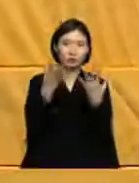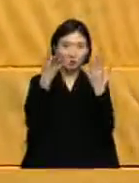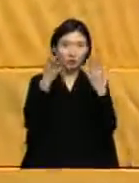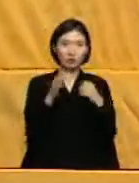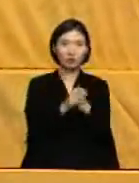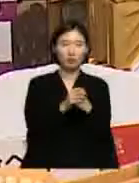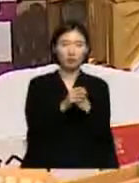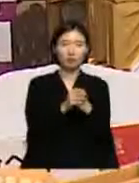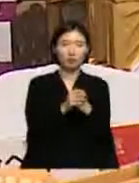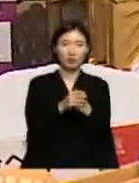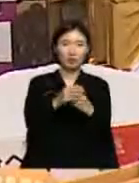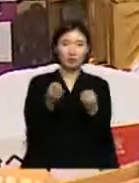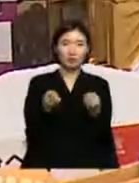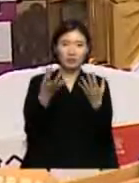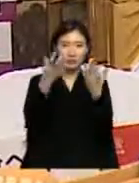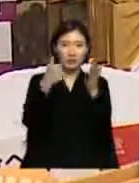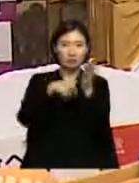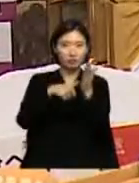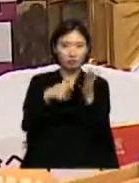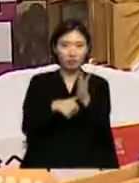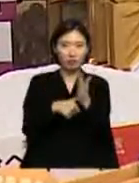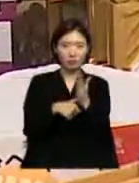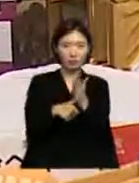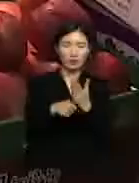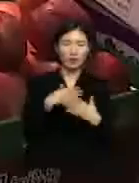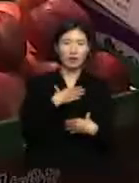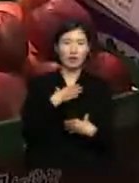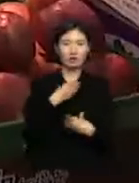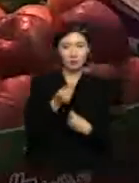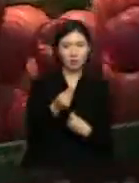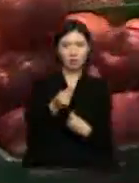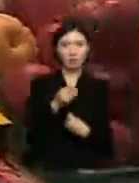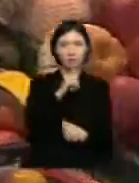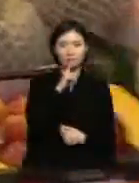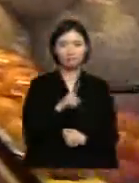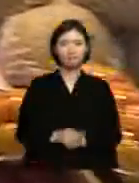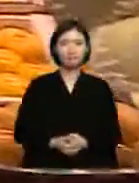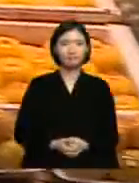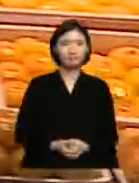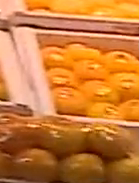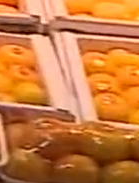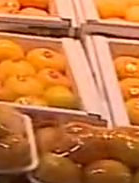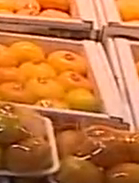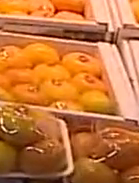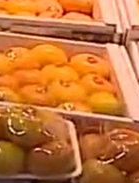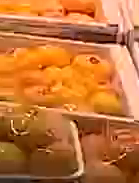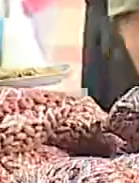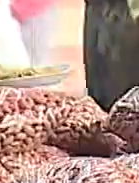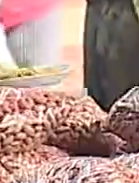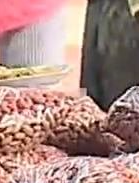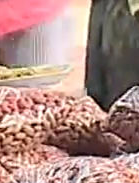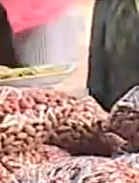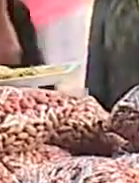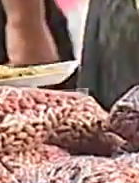좋아 제수용품의 가격이 안정세를 보일 것으로 전망했습니다. 딜라이브 서울 경기 케이블TV 신승훈입니다.